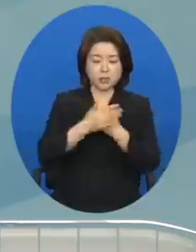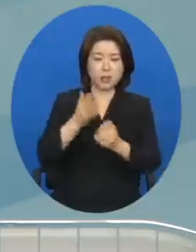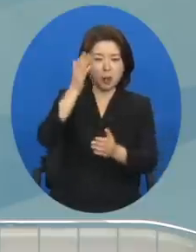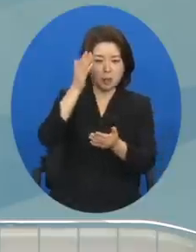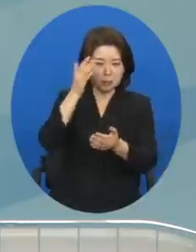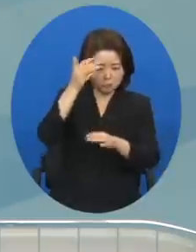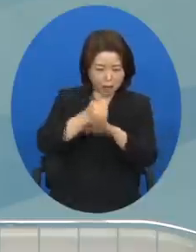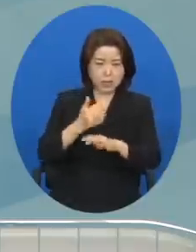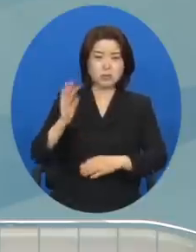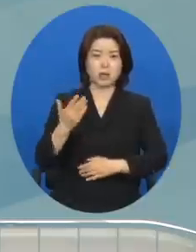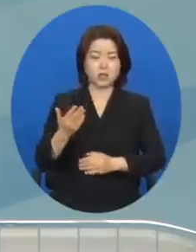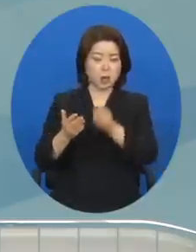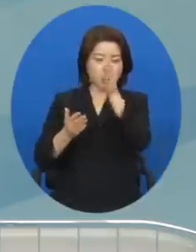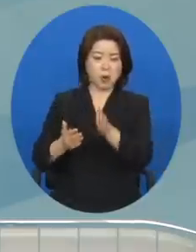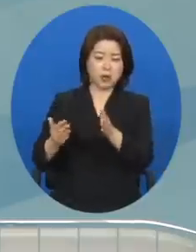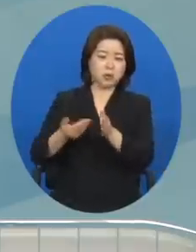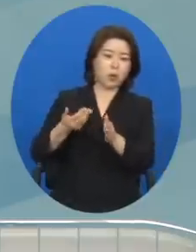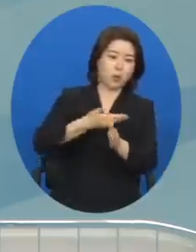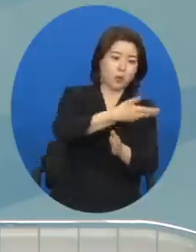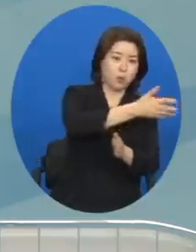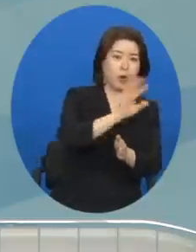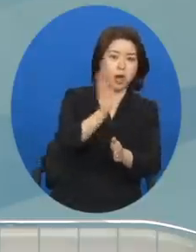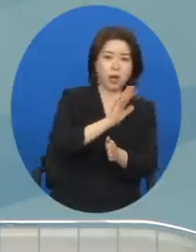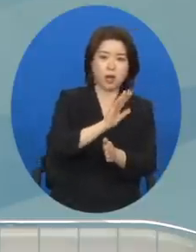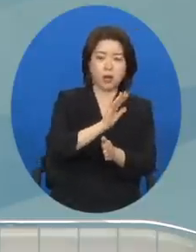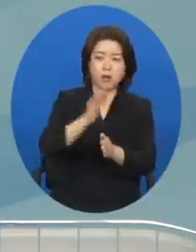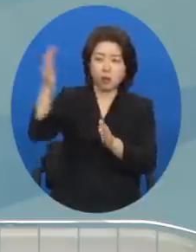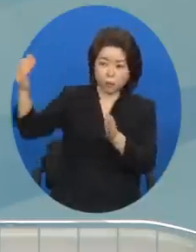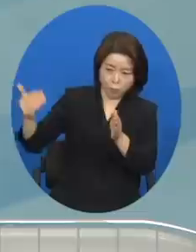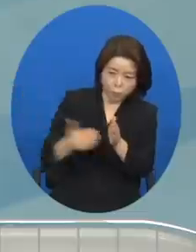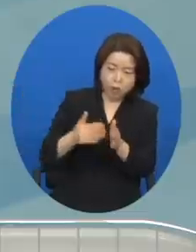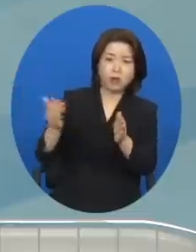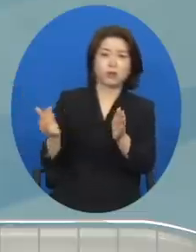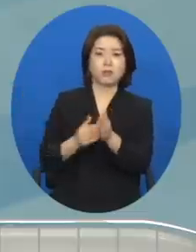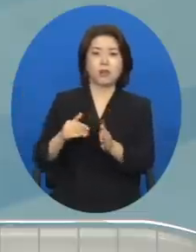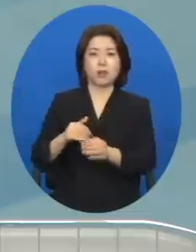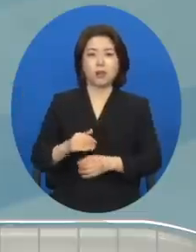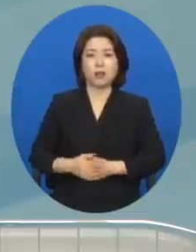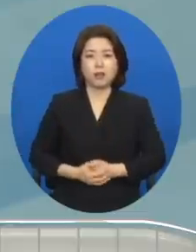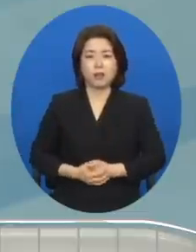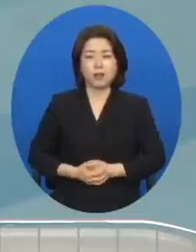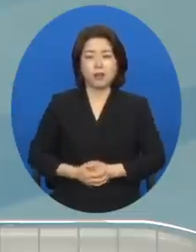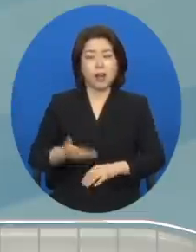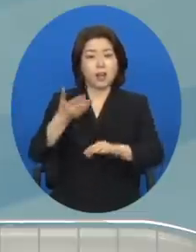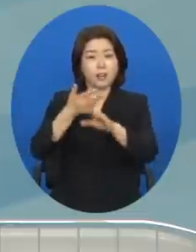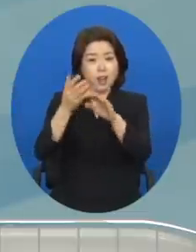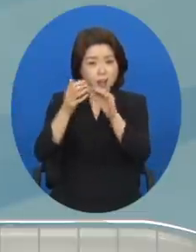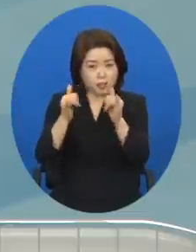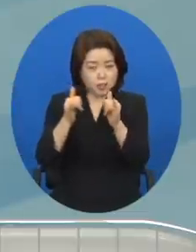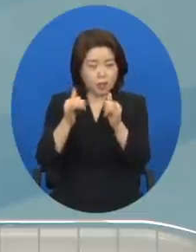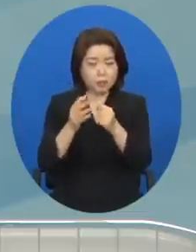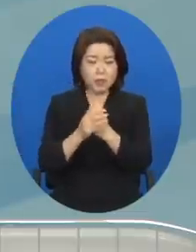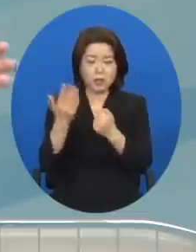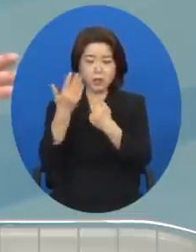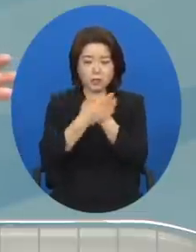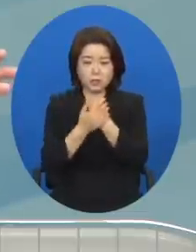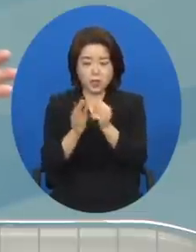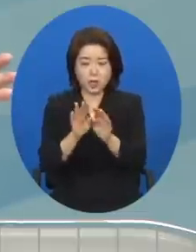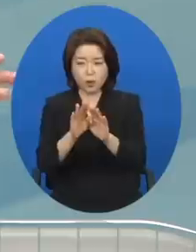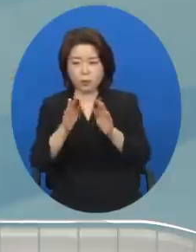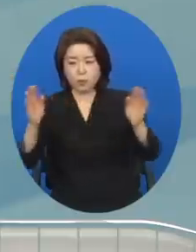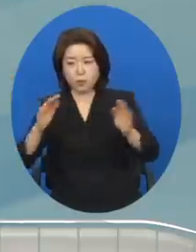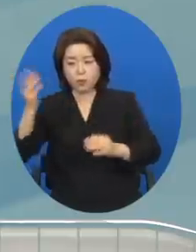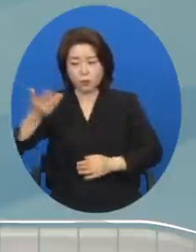거예요. 그러니까 은혜가 더 이상 흐르지 않습니다. 여러분이 다른 사람에게 은혜의 문을